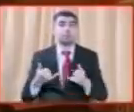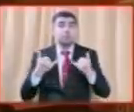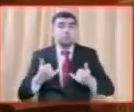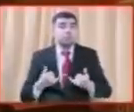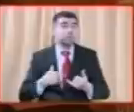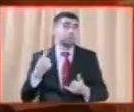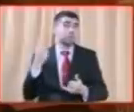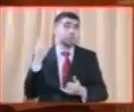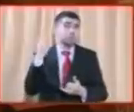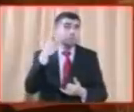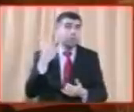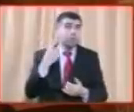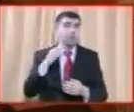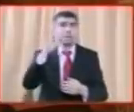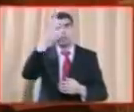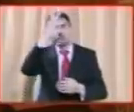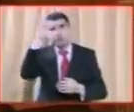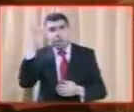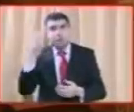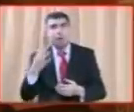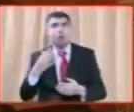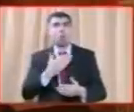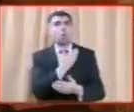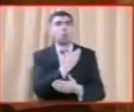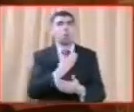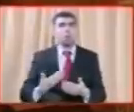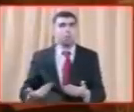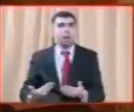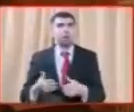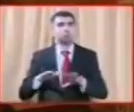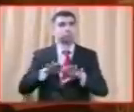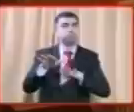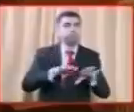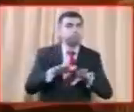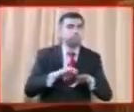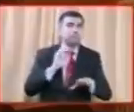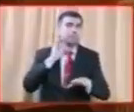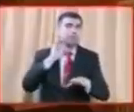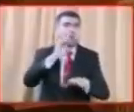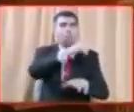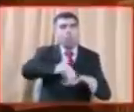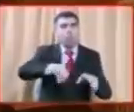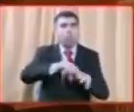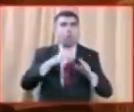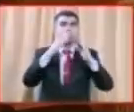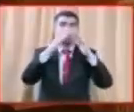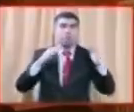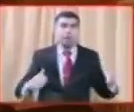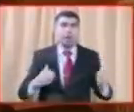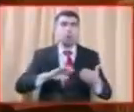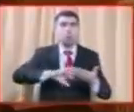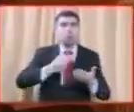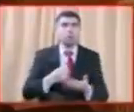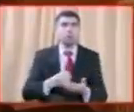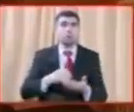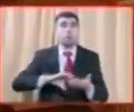انا هذه سياسه ديال الحكومه في المناطق الجبليه اللي راه خصها توضع